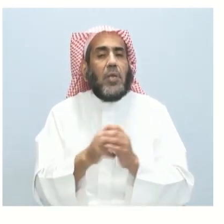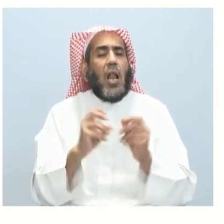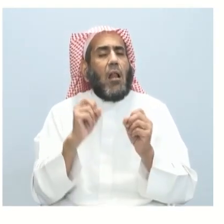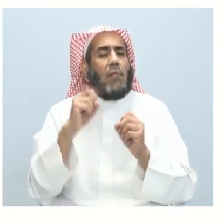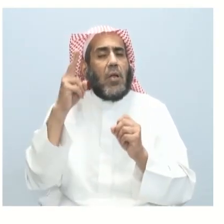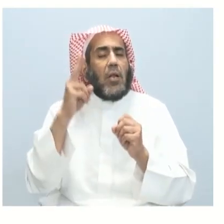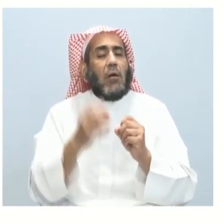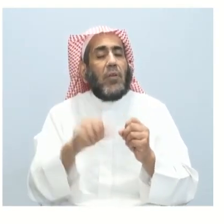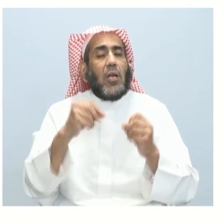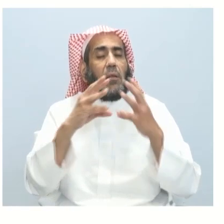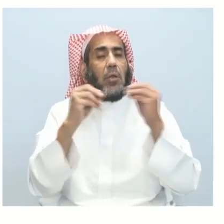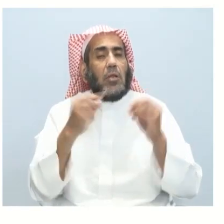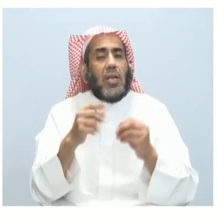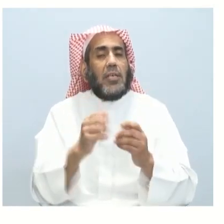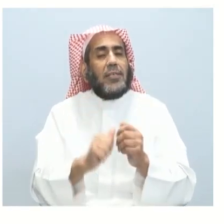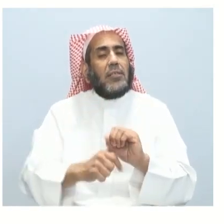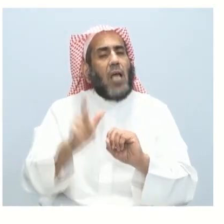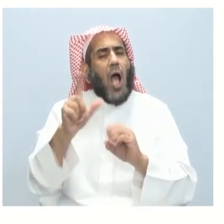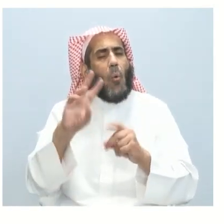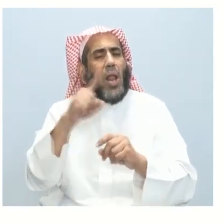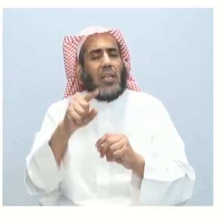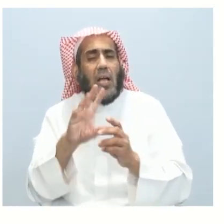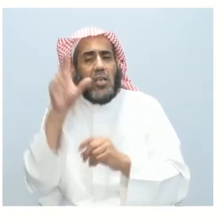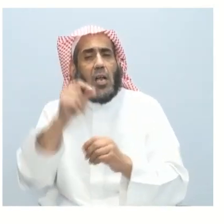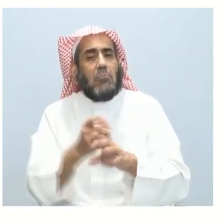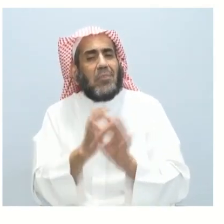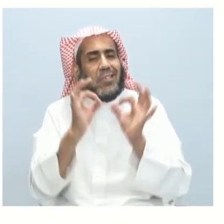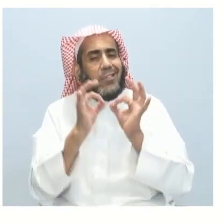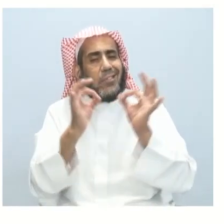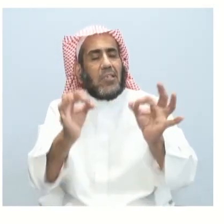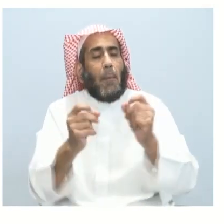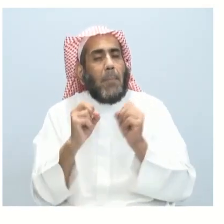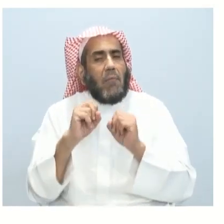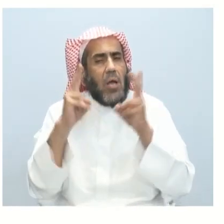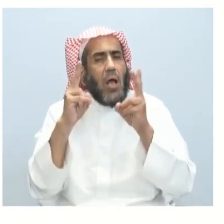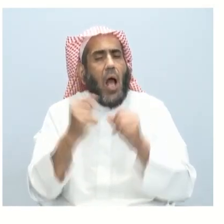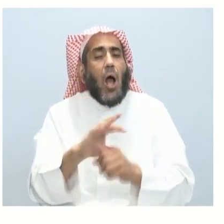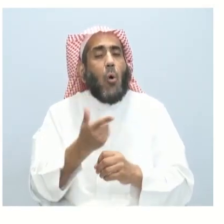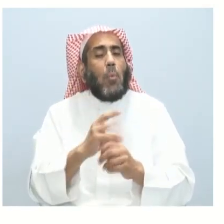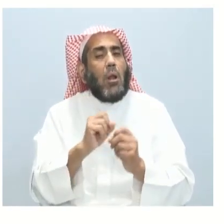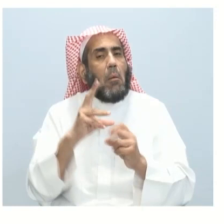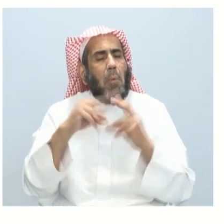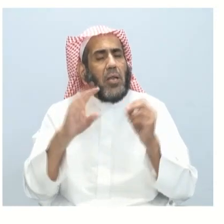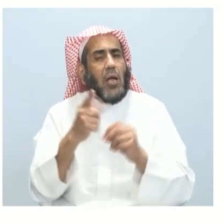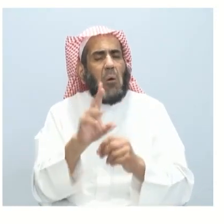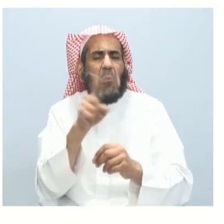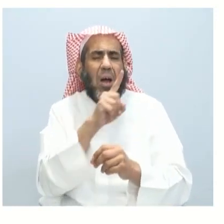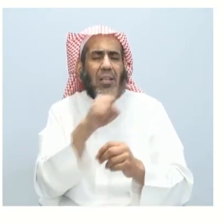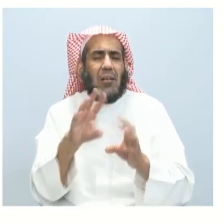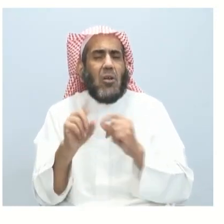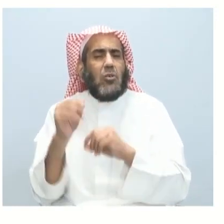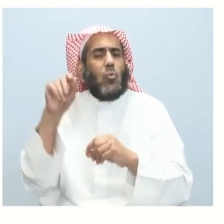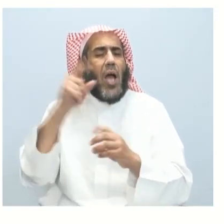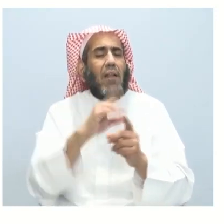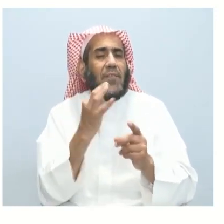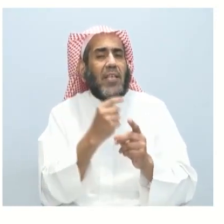الفكره او في نقد المعنى تنظر الى الصحه والخطا هل الشاعر التزم مثلا بالفكره او بالمعنى صحيح كما اخطا مثلا هنا